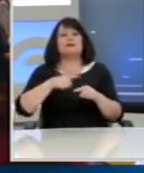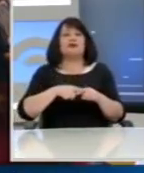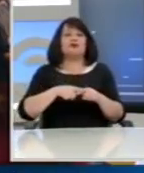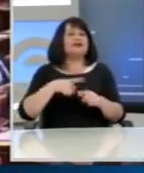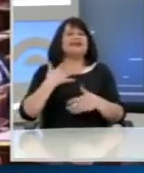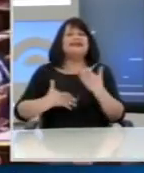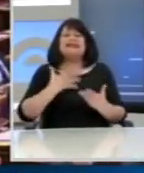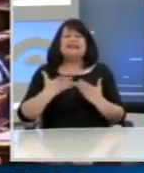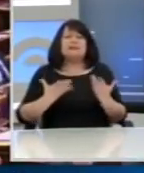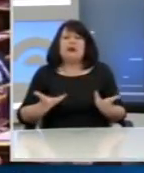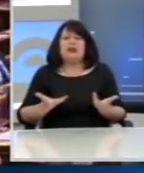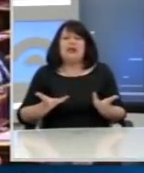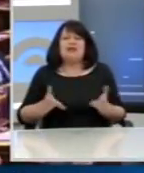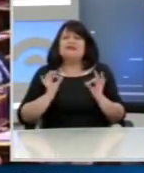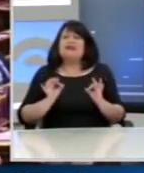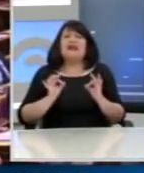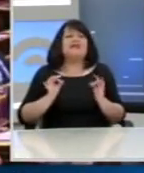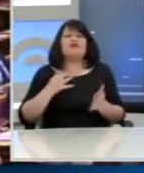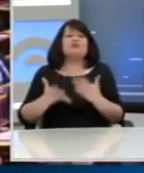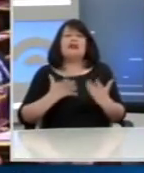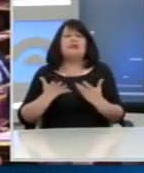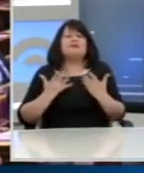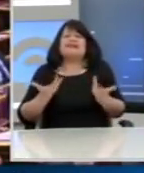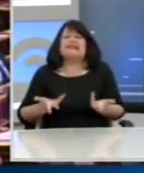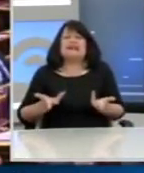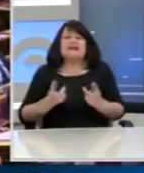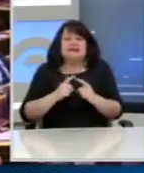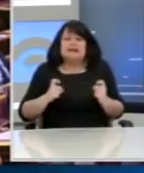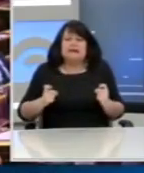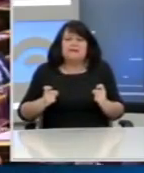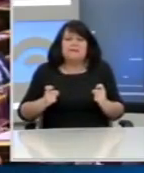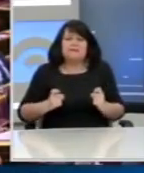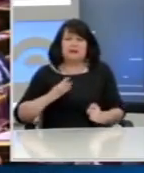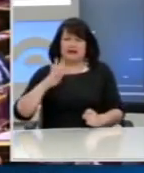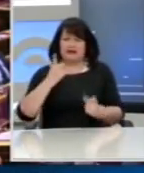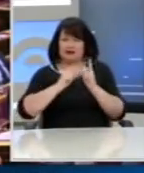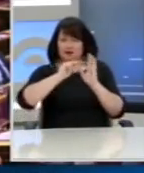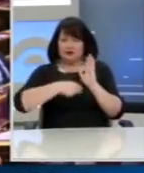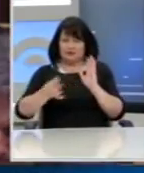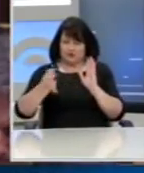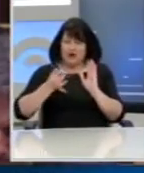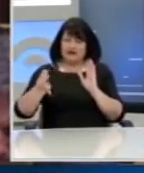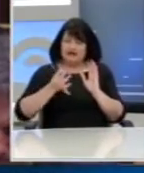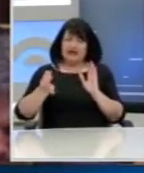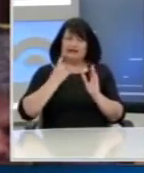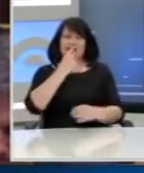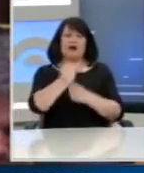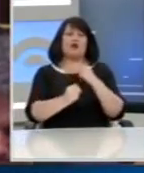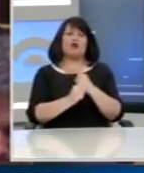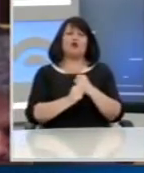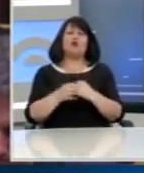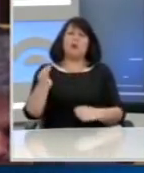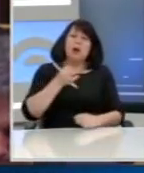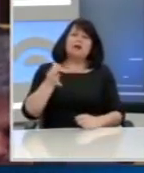μπερδεύεται ακριβώς? Τι ακριβώς μπερδεύεται? Μιλάτε για τέταρτο μνημόνιο εδώ και ένα χρόνο. Και μιλάτε εδώ και ένα